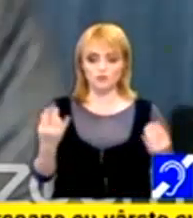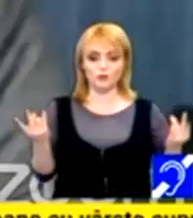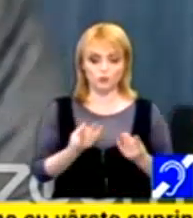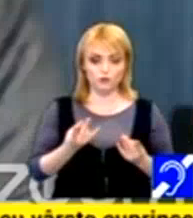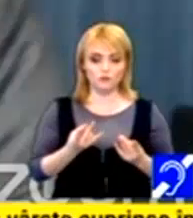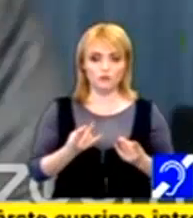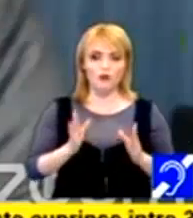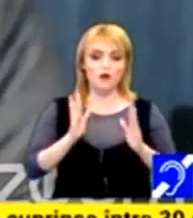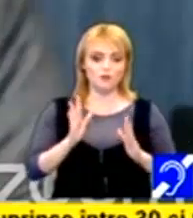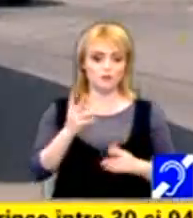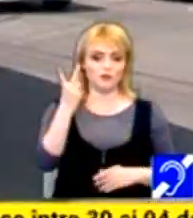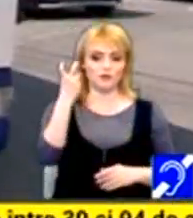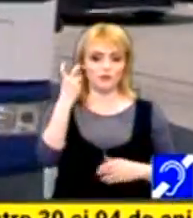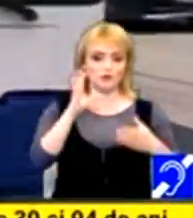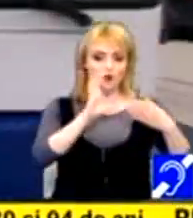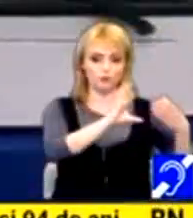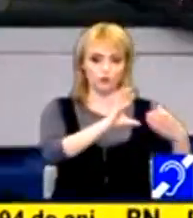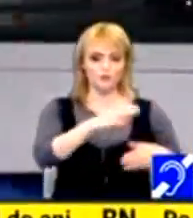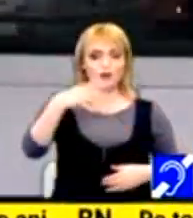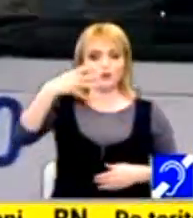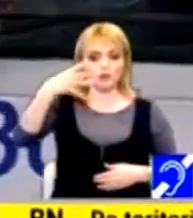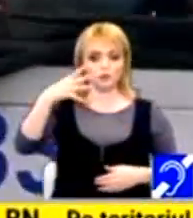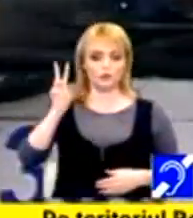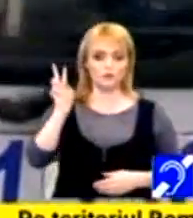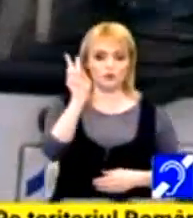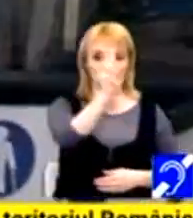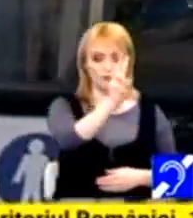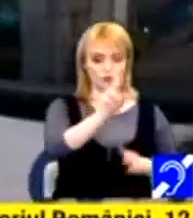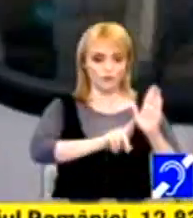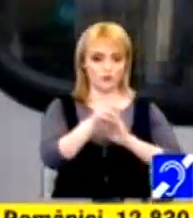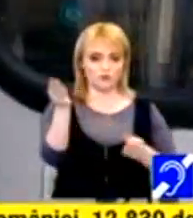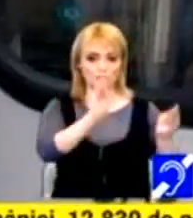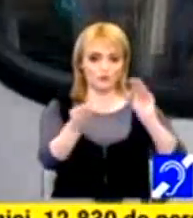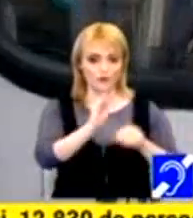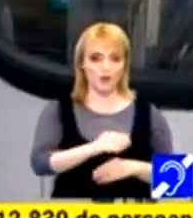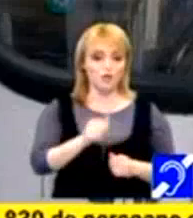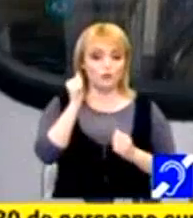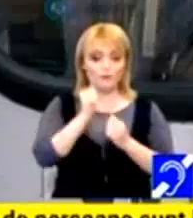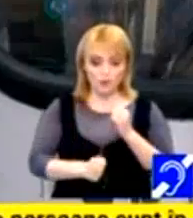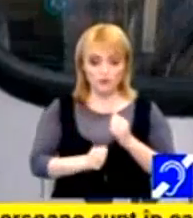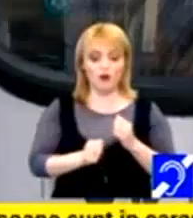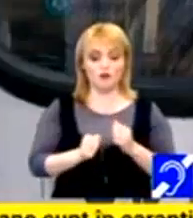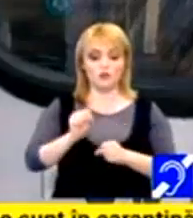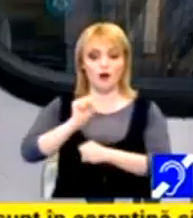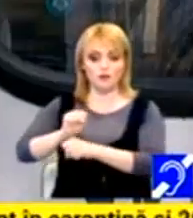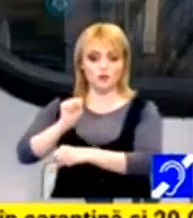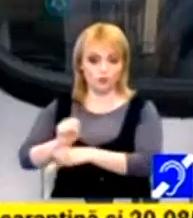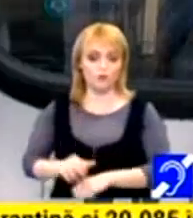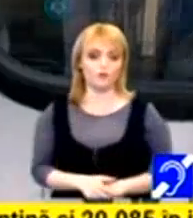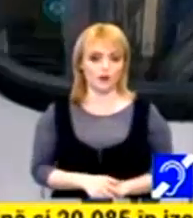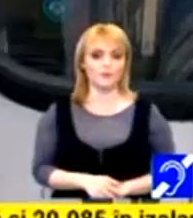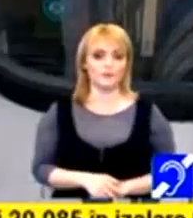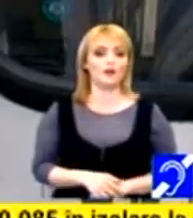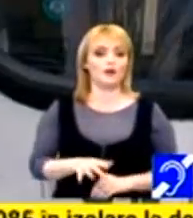de autobuze și 40 de troleibuze pentru asamblare. După fiecare cursă, mijloacele de transport în comun